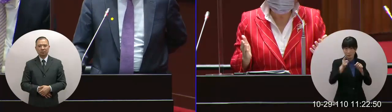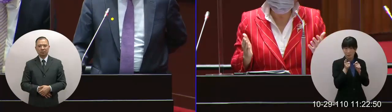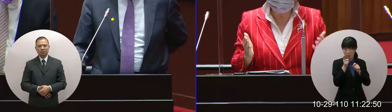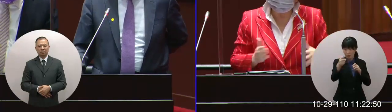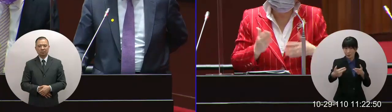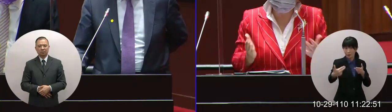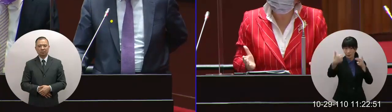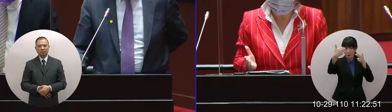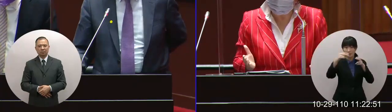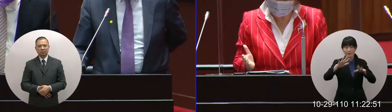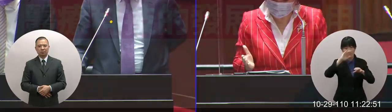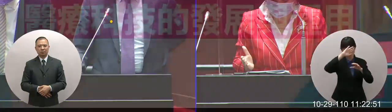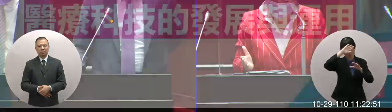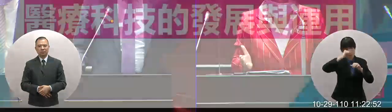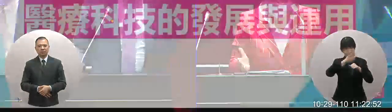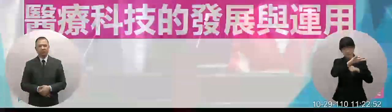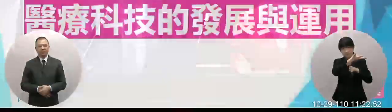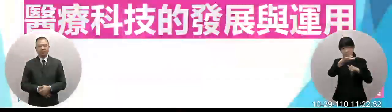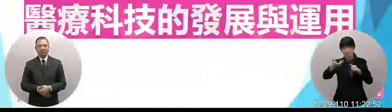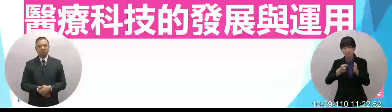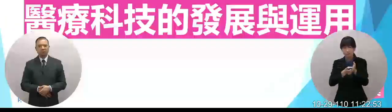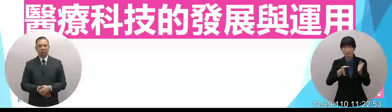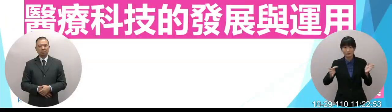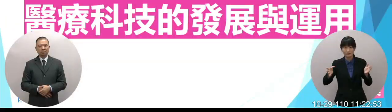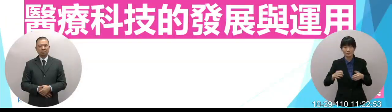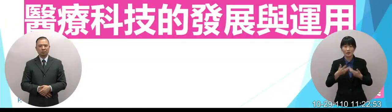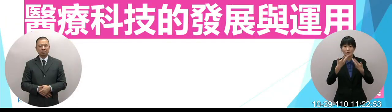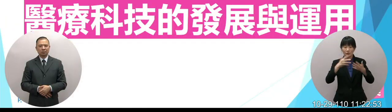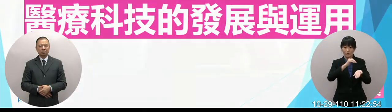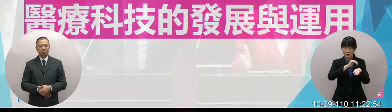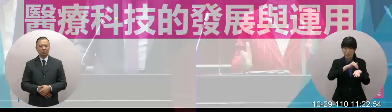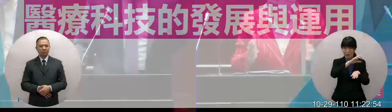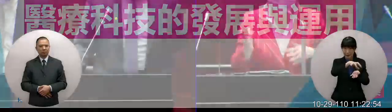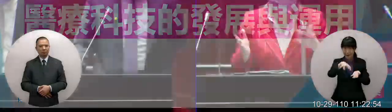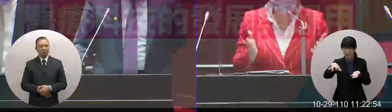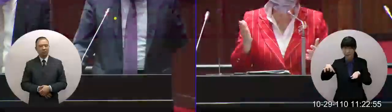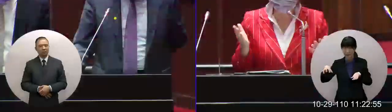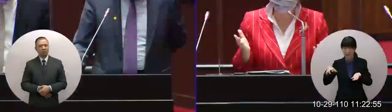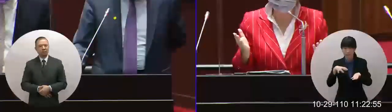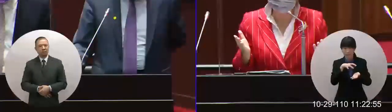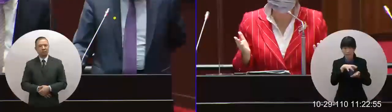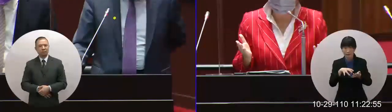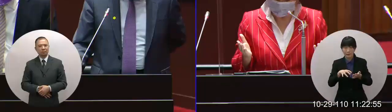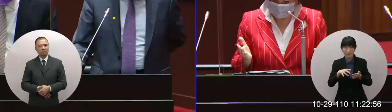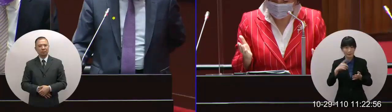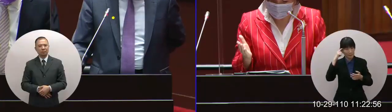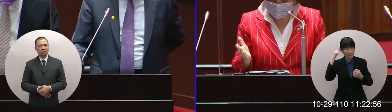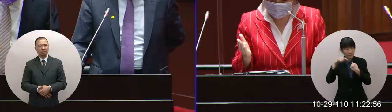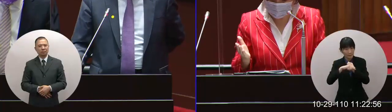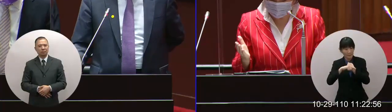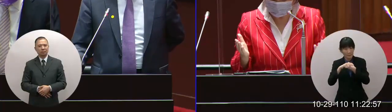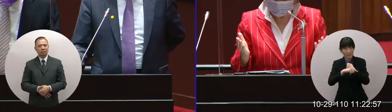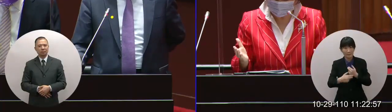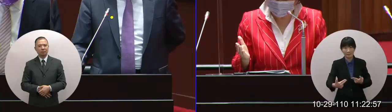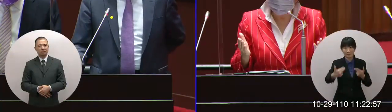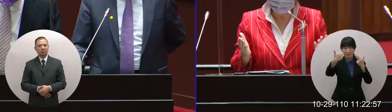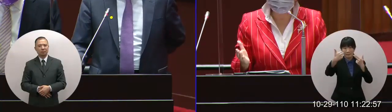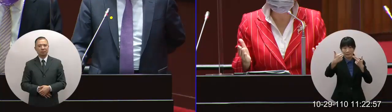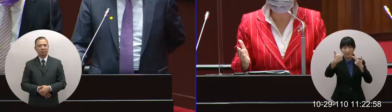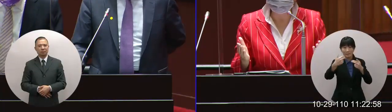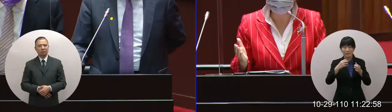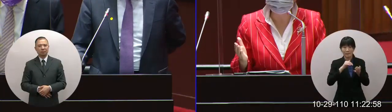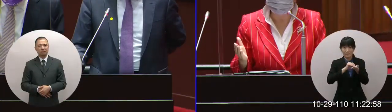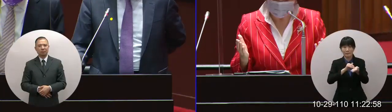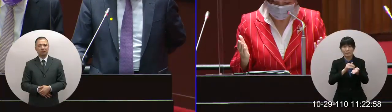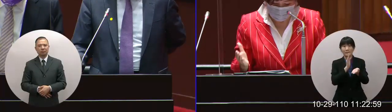在经过疫情的激化之后呢，使得许多医疗院所加入，正在快速的成长，所谓 O2O 成为